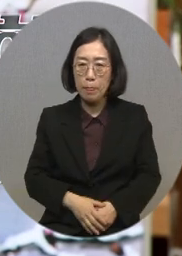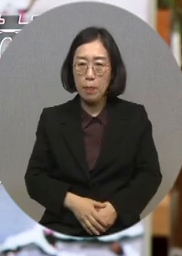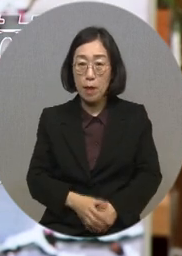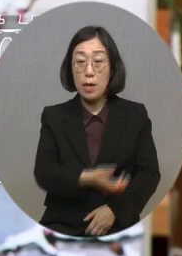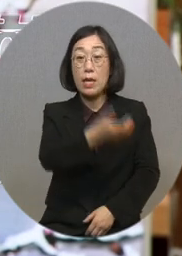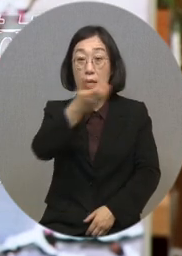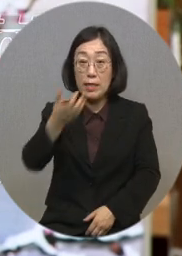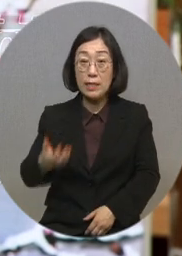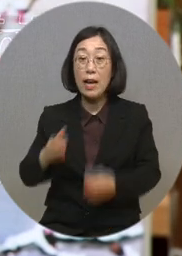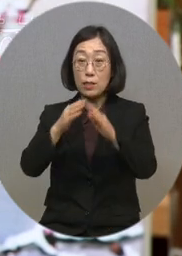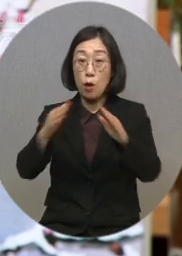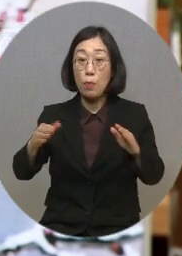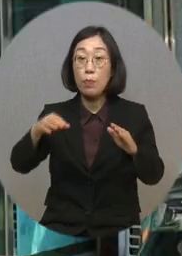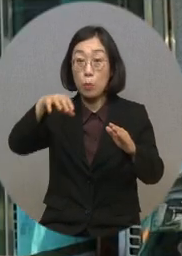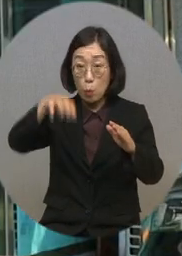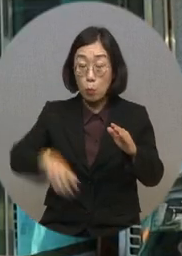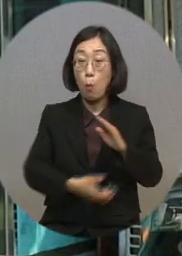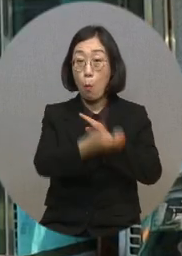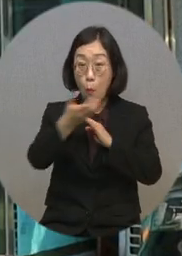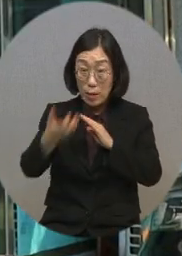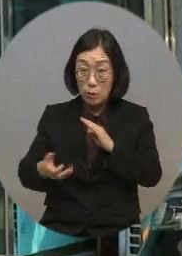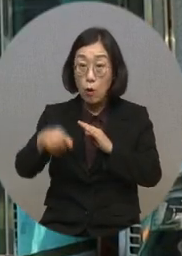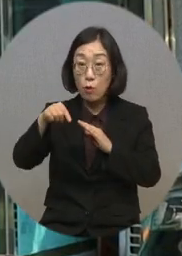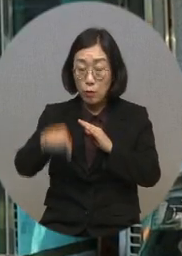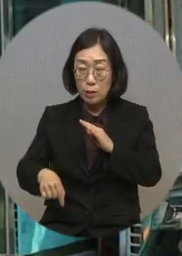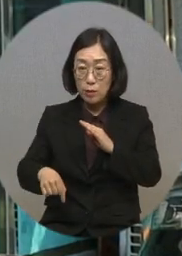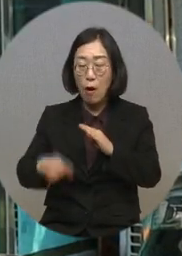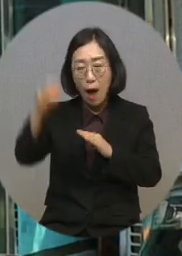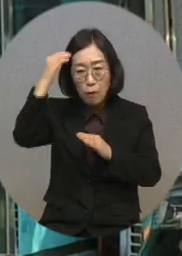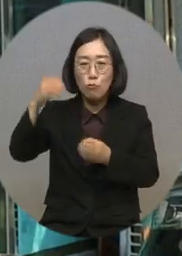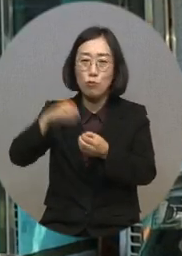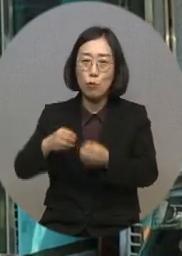와 한국화를 배웠습니다.